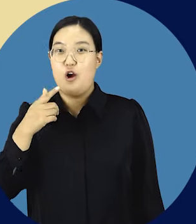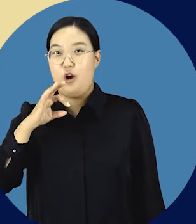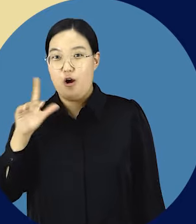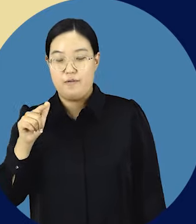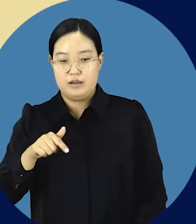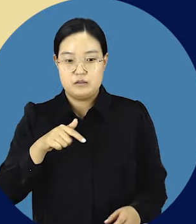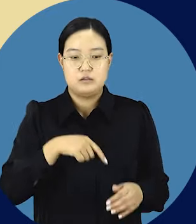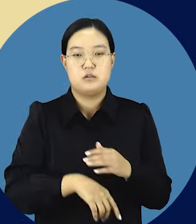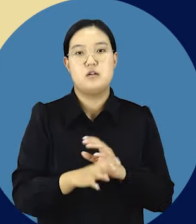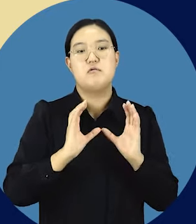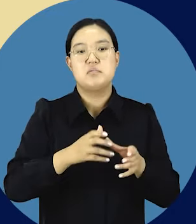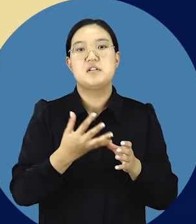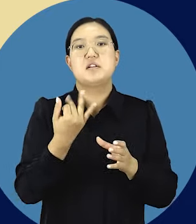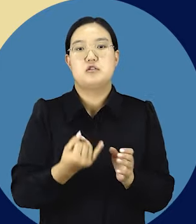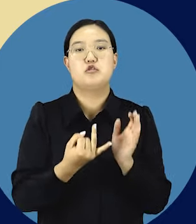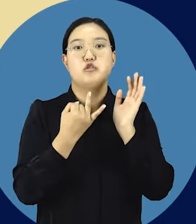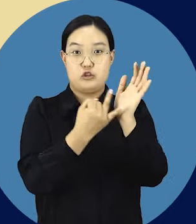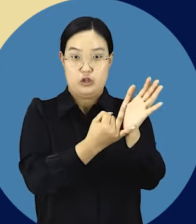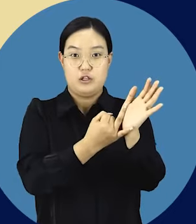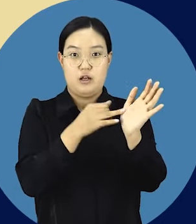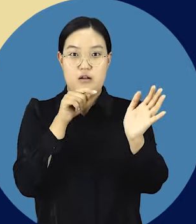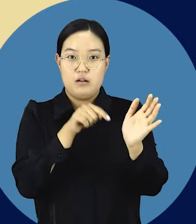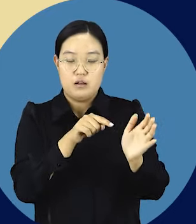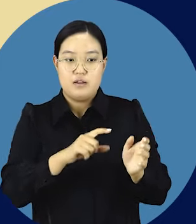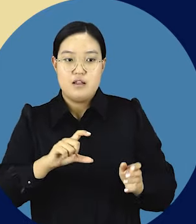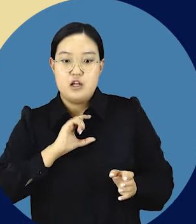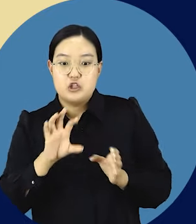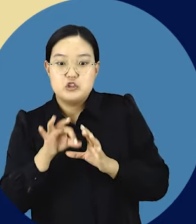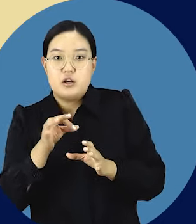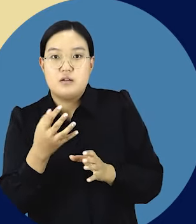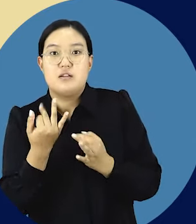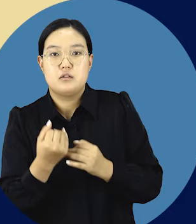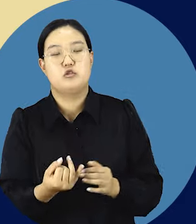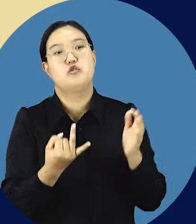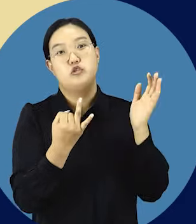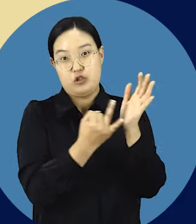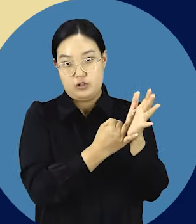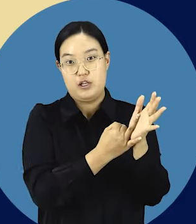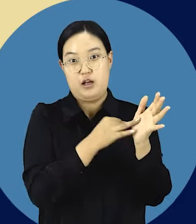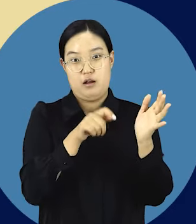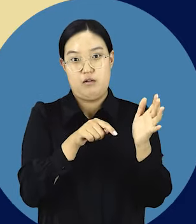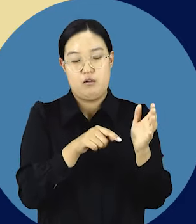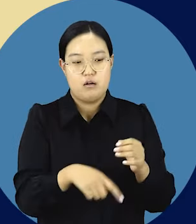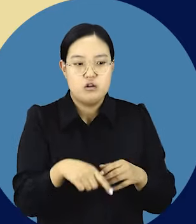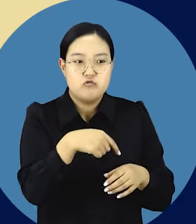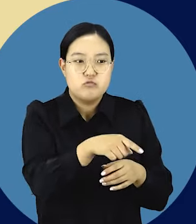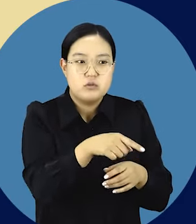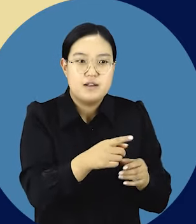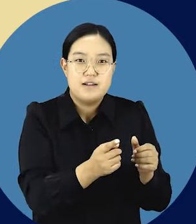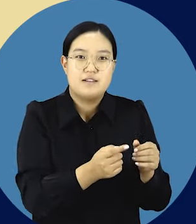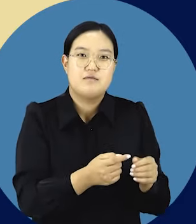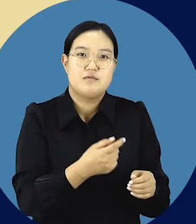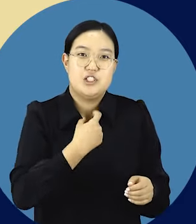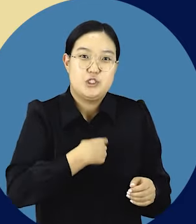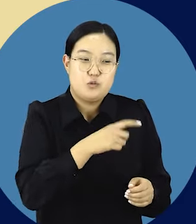хамаарах 7-р тойрог юм. 7-р тойрог нь 7 мандаттай бөгөөд энэ тойргийн сонгогч нь өөрийн дэмжиж буй 7